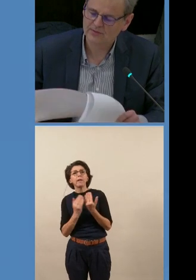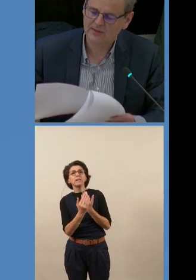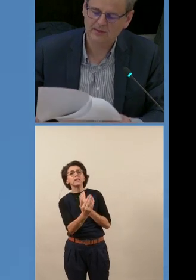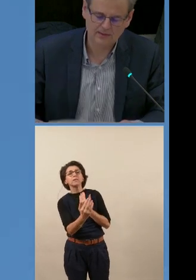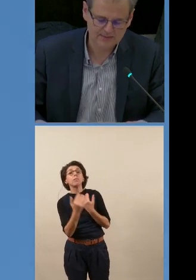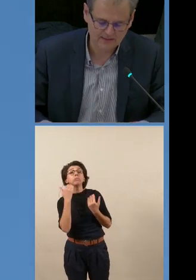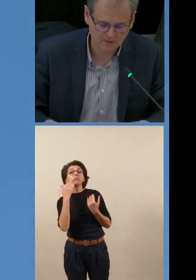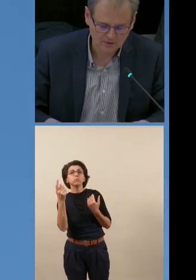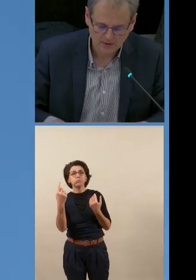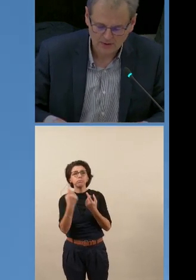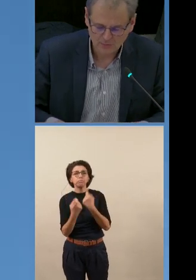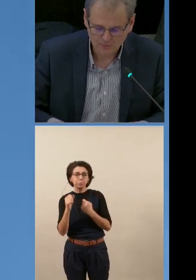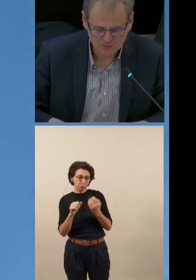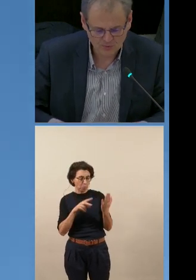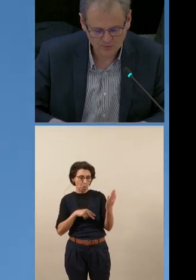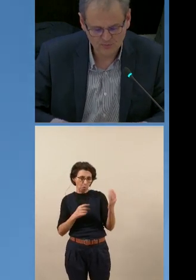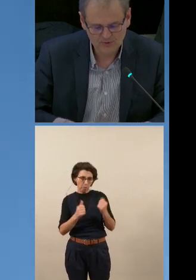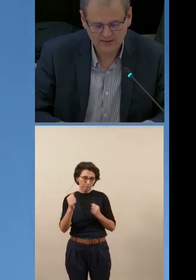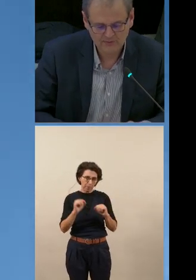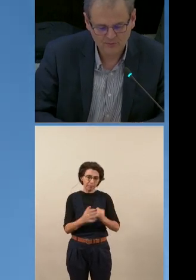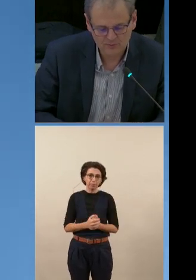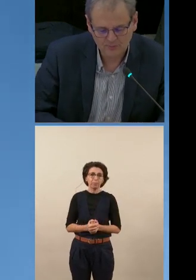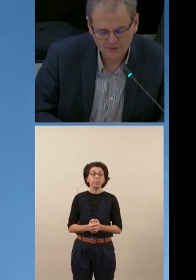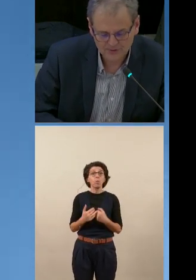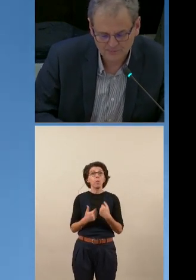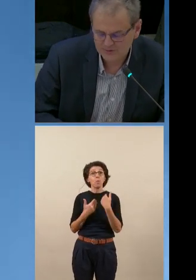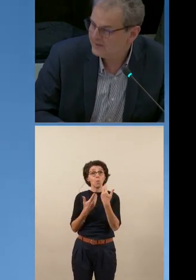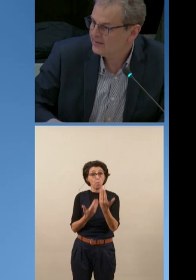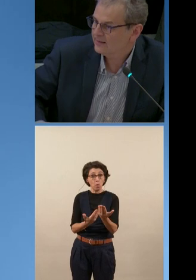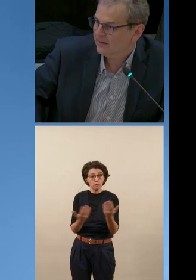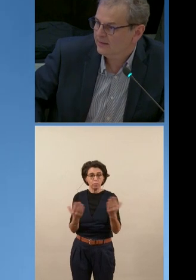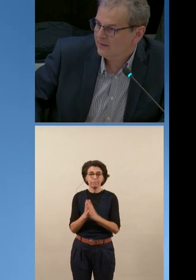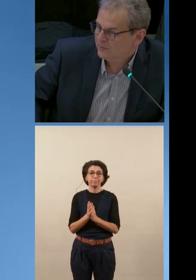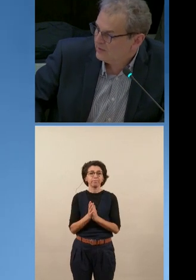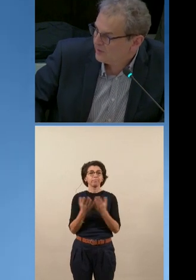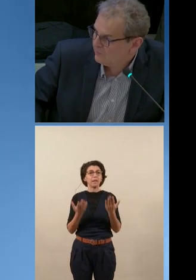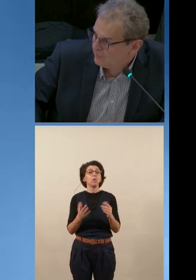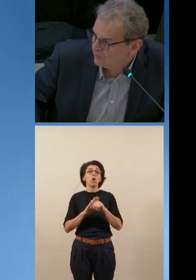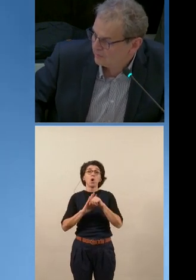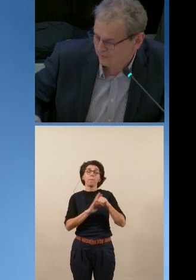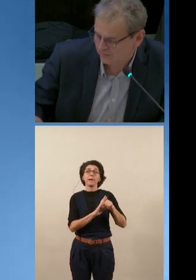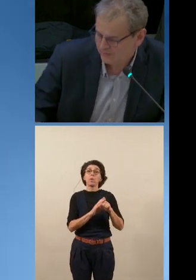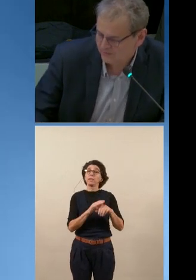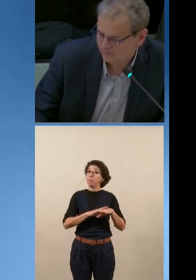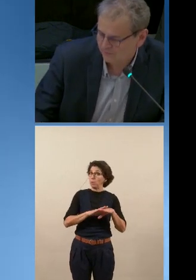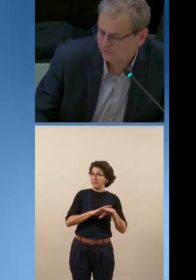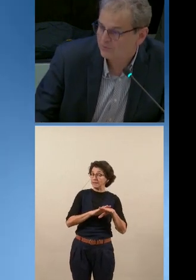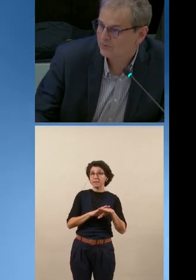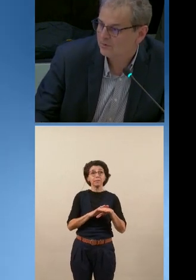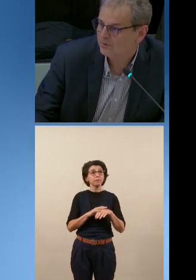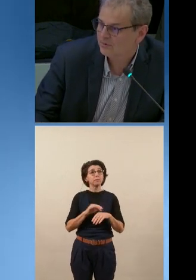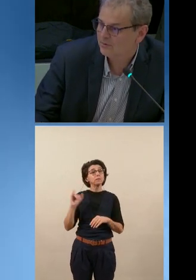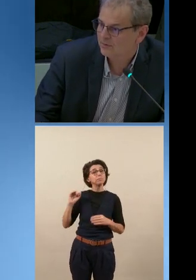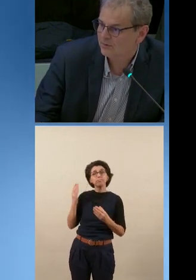vous avez les les éléments et je propose que nous arrivions aux priorités politiques et donc il est prévu une